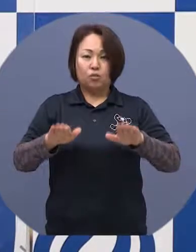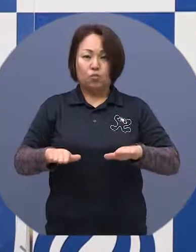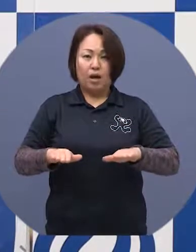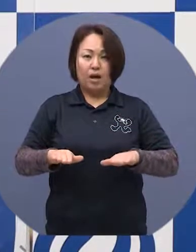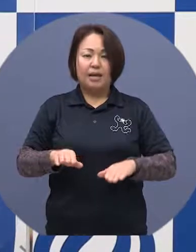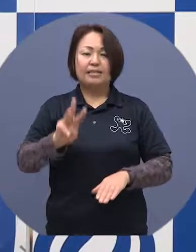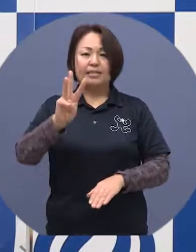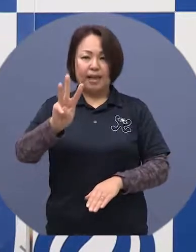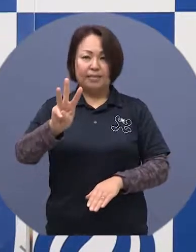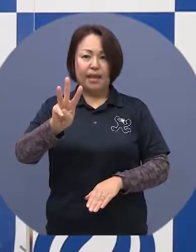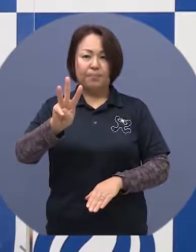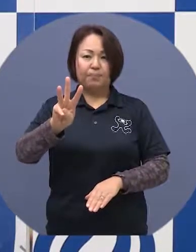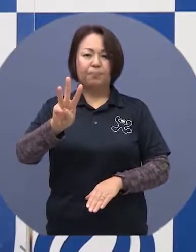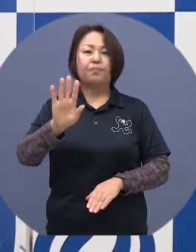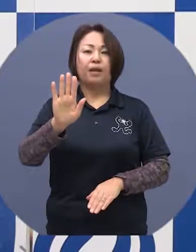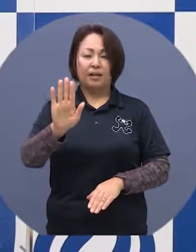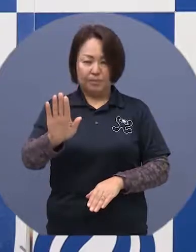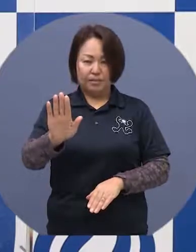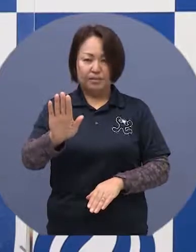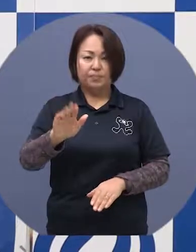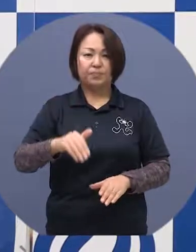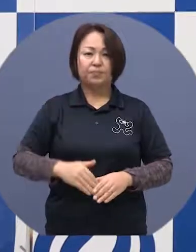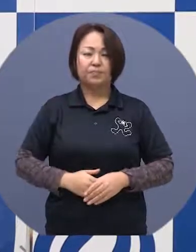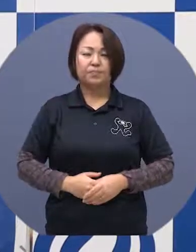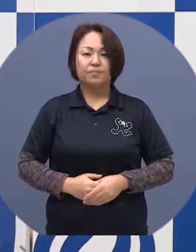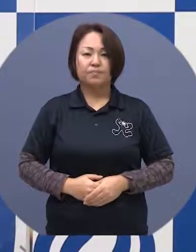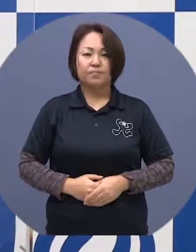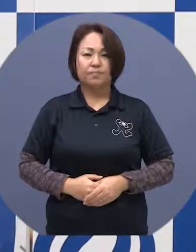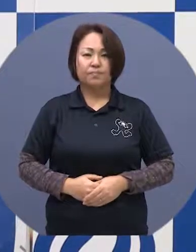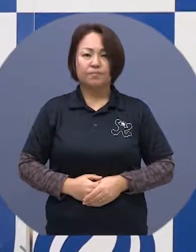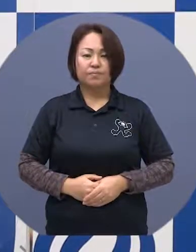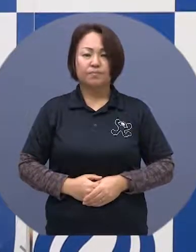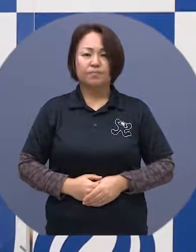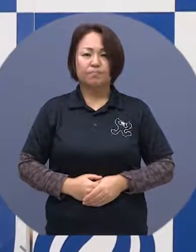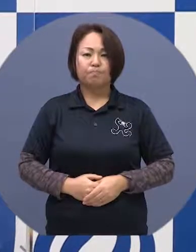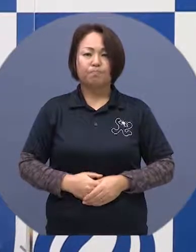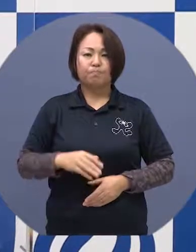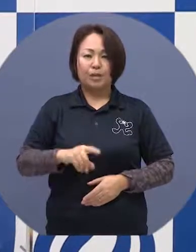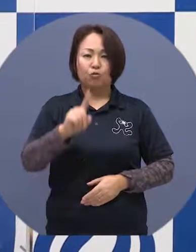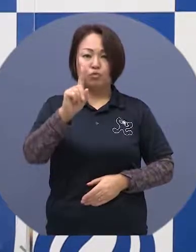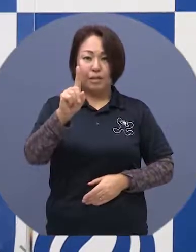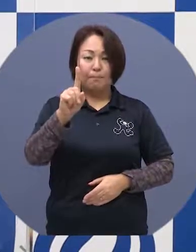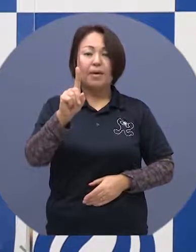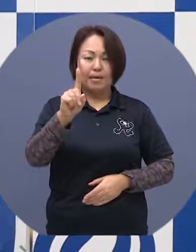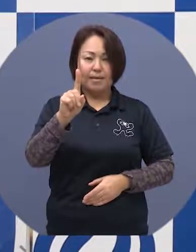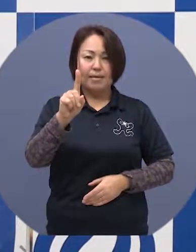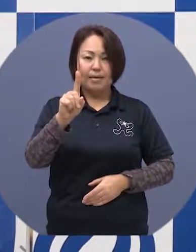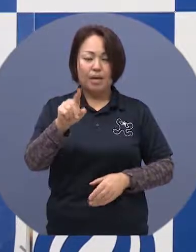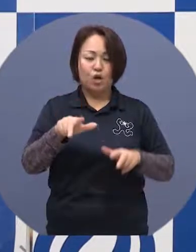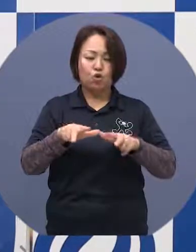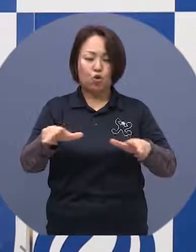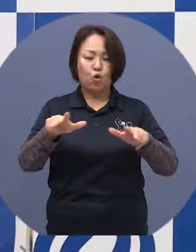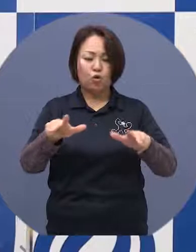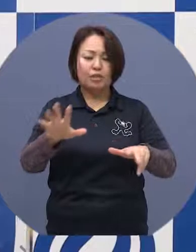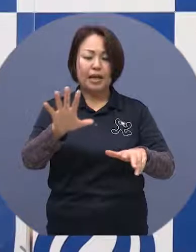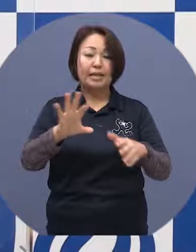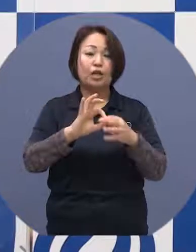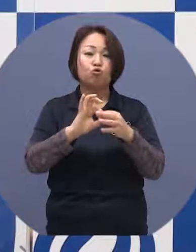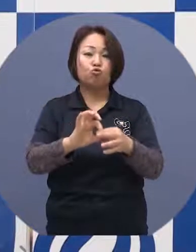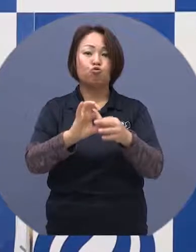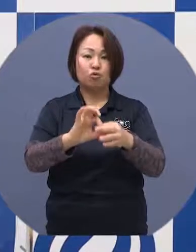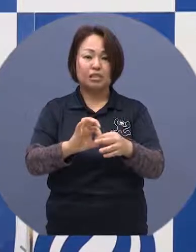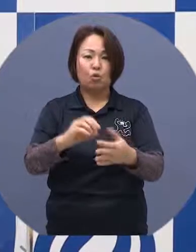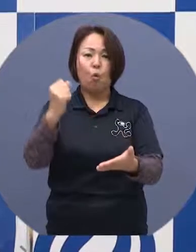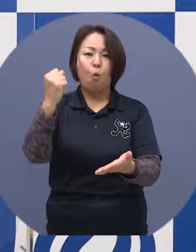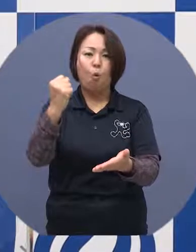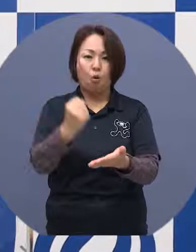ては3点ということでございますまず1点目行政手続き等における押印